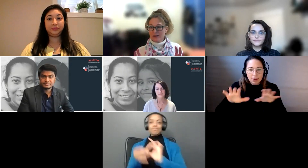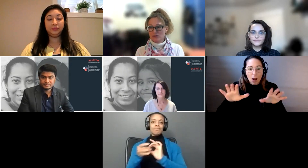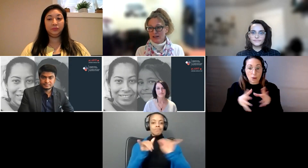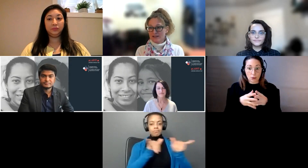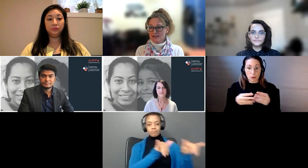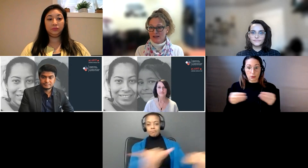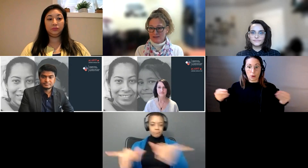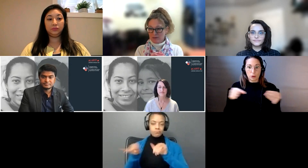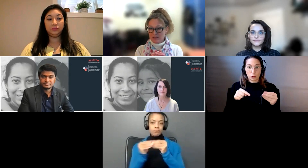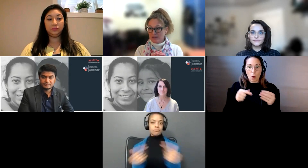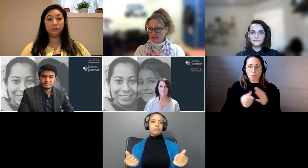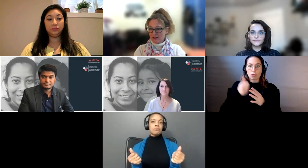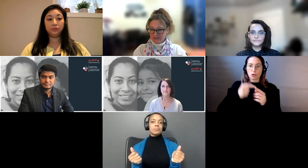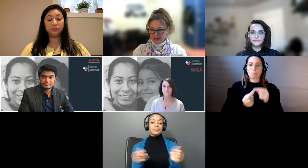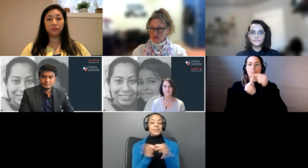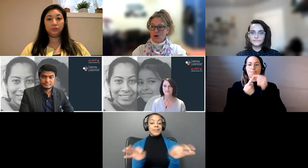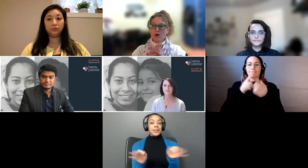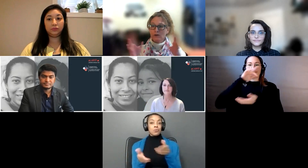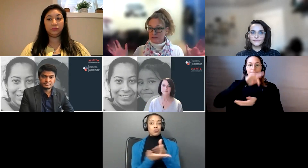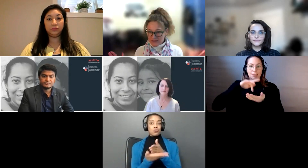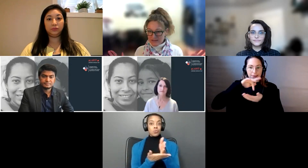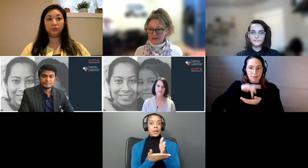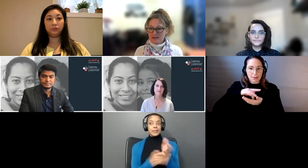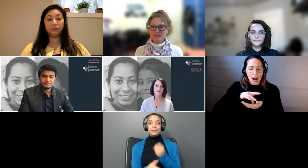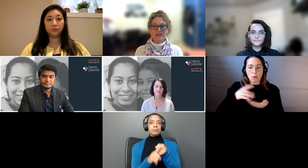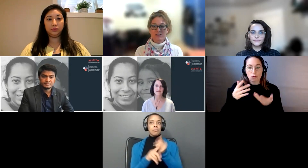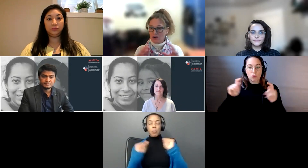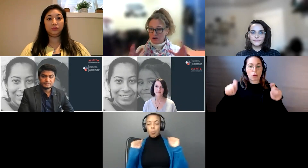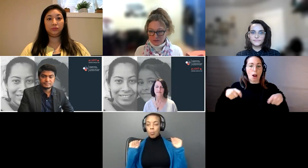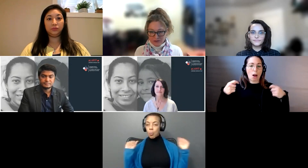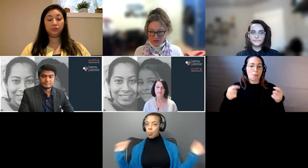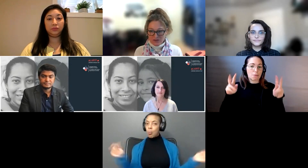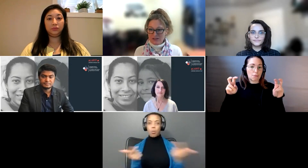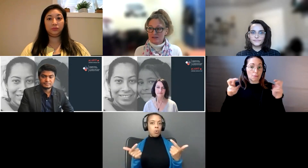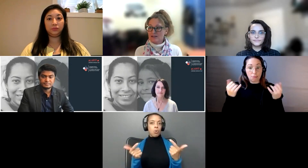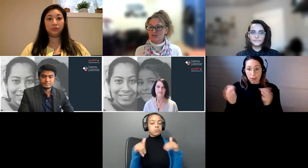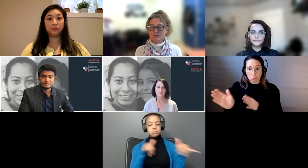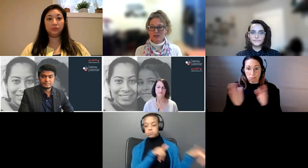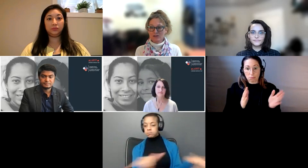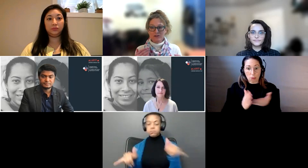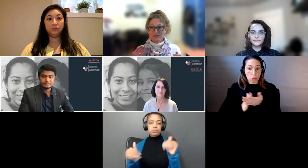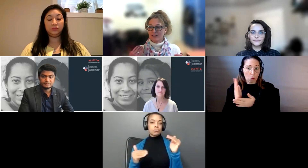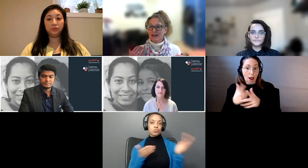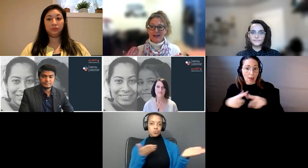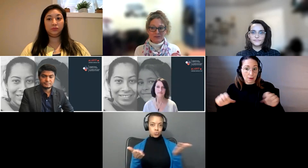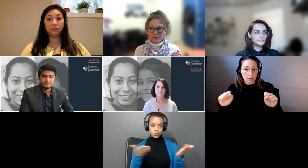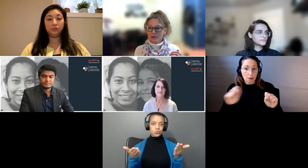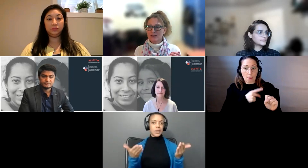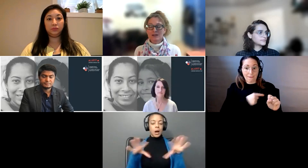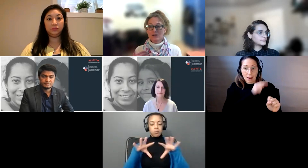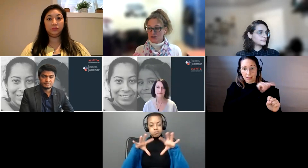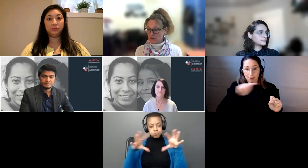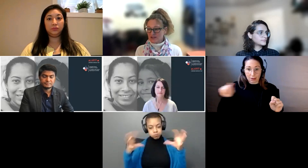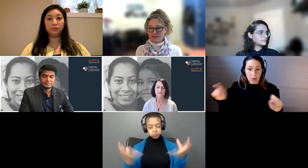centralisées et plus normalisées. Donc, pensons au droit linguistique, à des problèmes qui nous affectent tous, qui affectent